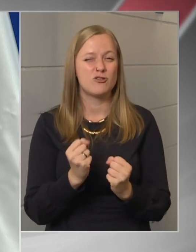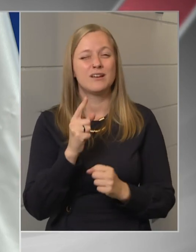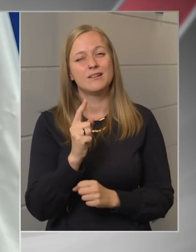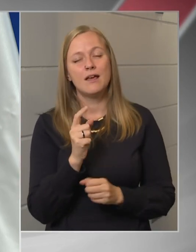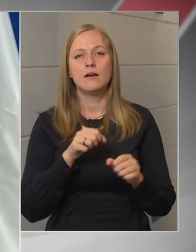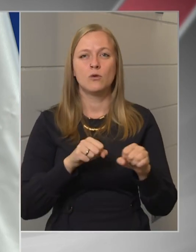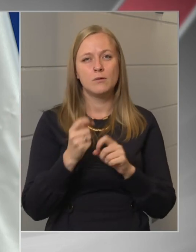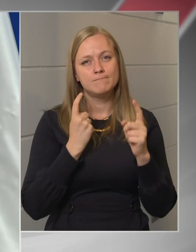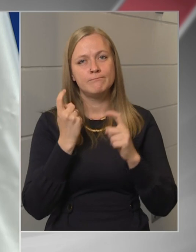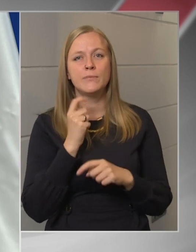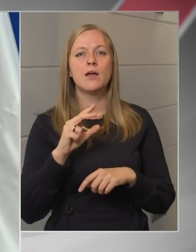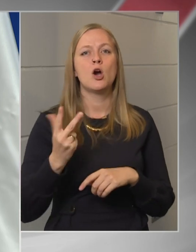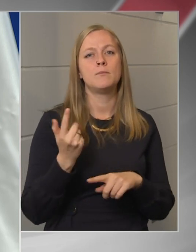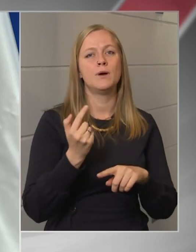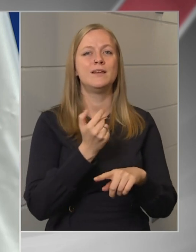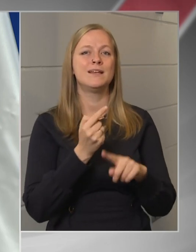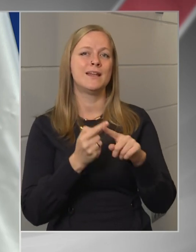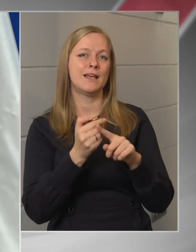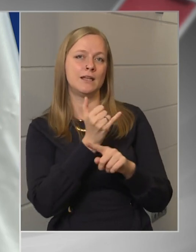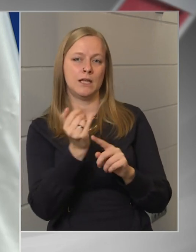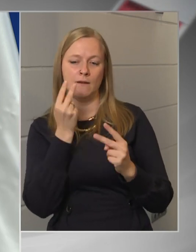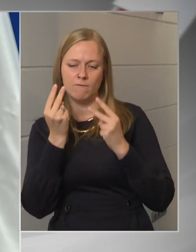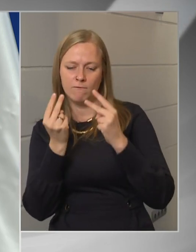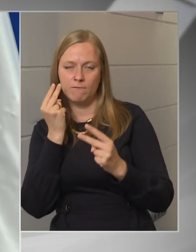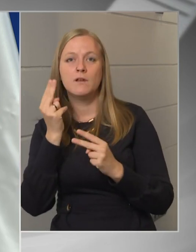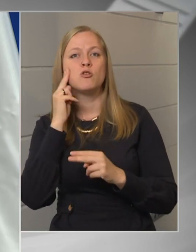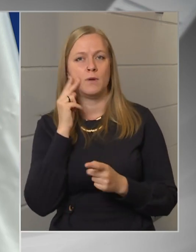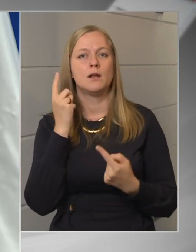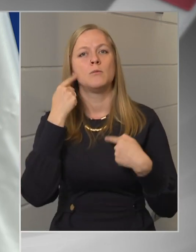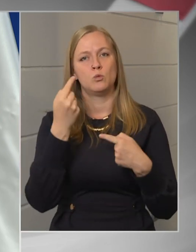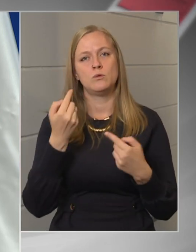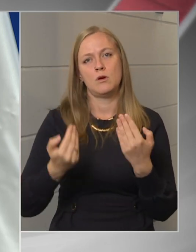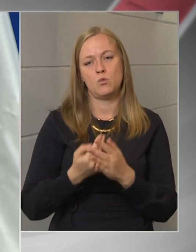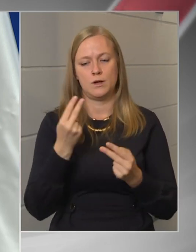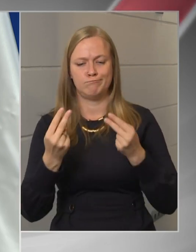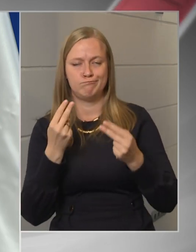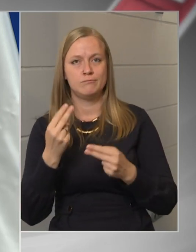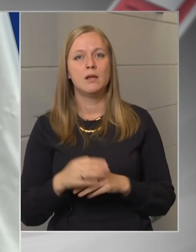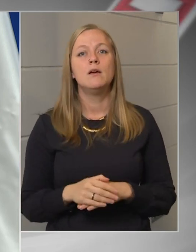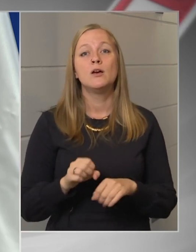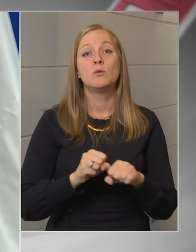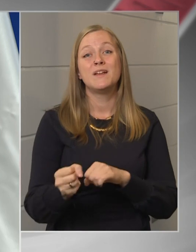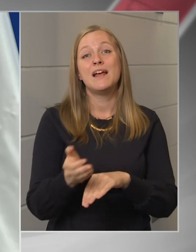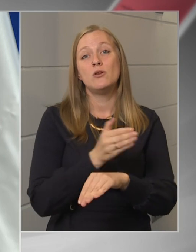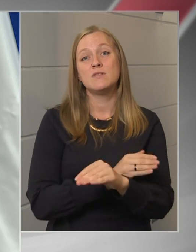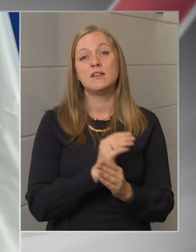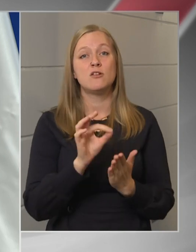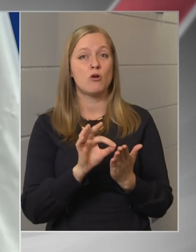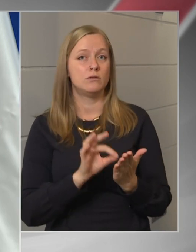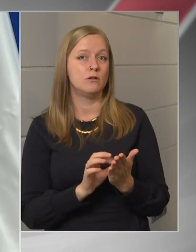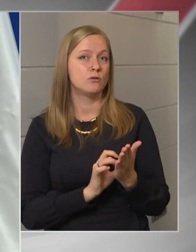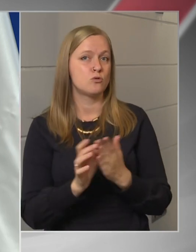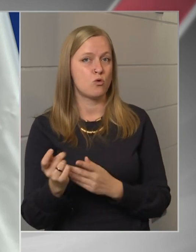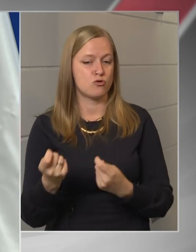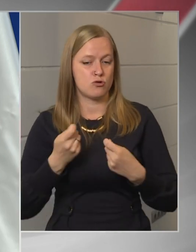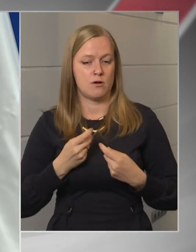abban maradt, hogy a harmadik-negyedév ismeretében fogja értékelni ezeket a folyamatokat. Kormánynak előzetes adatok, azok elég hamar